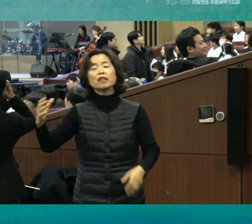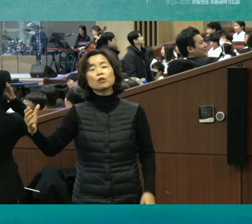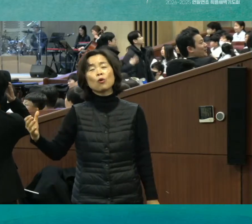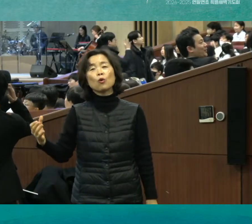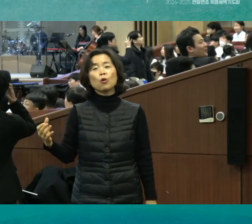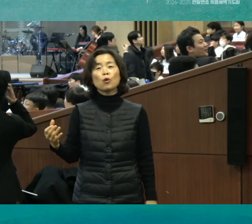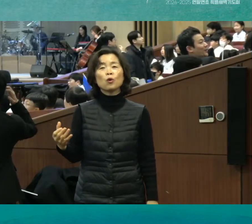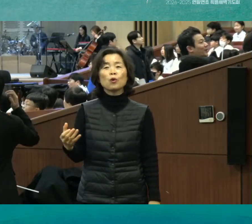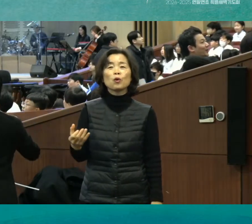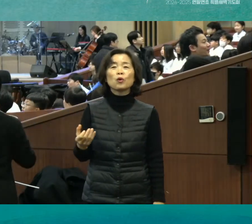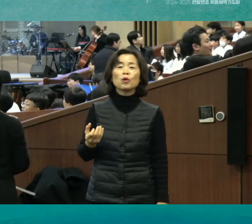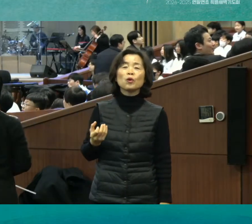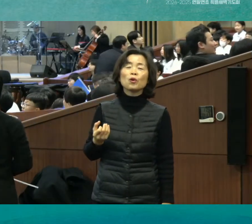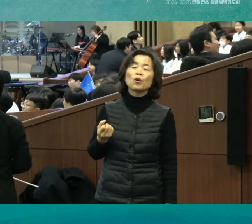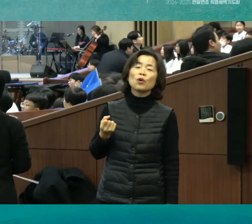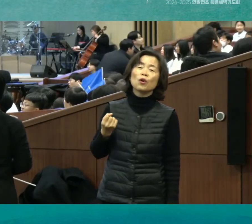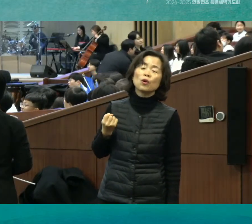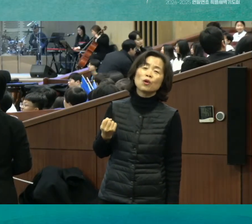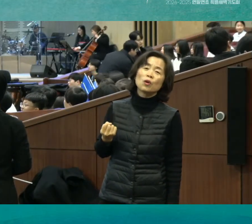사랑으로